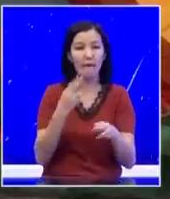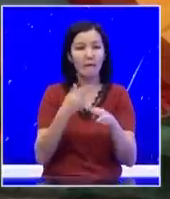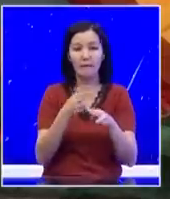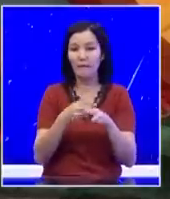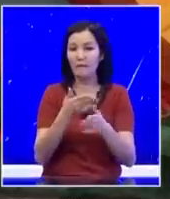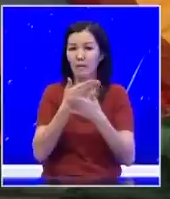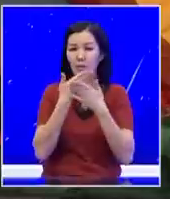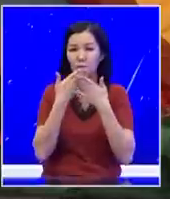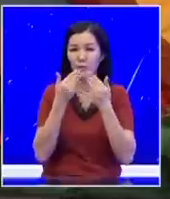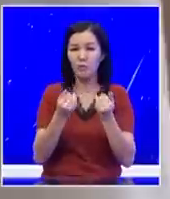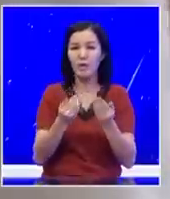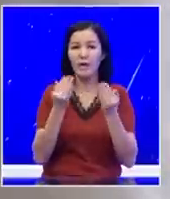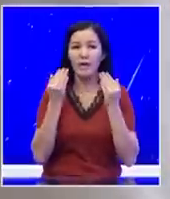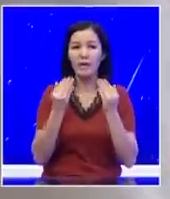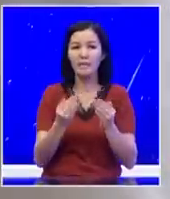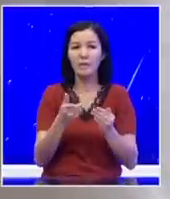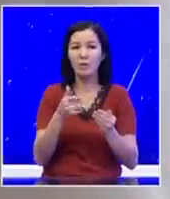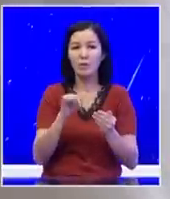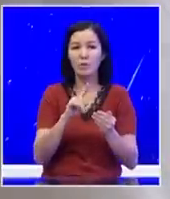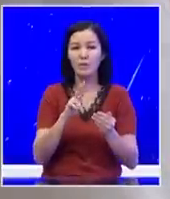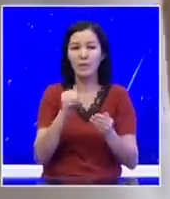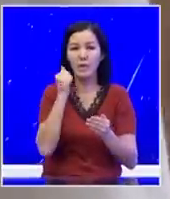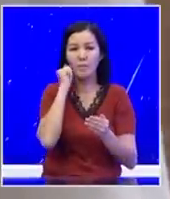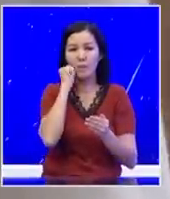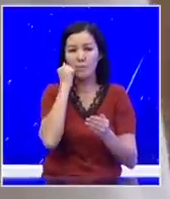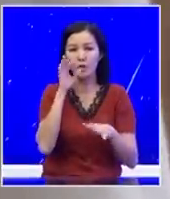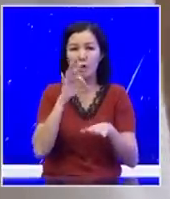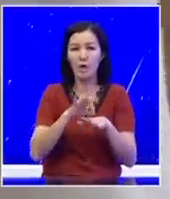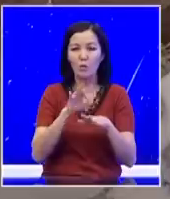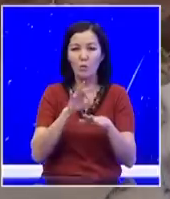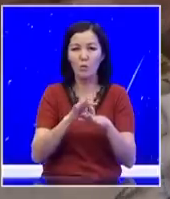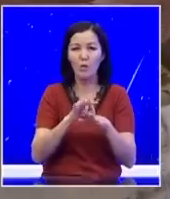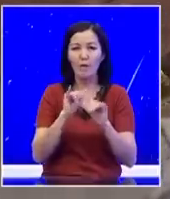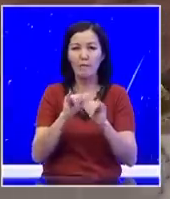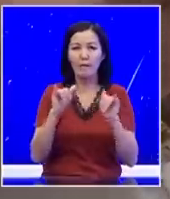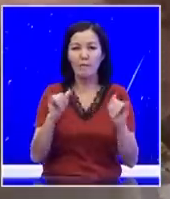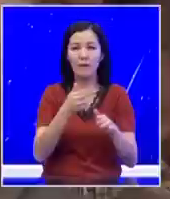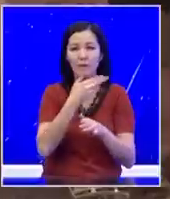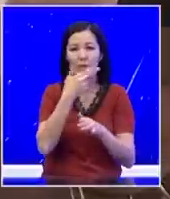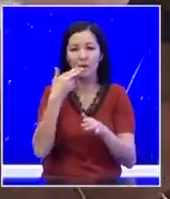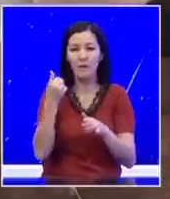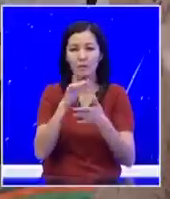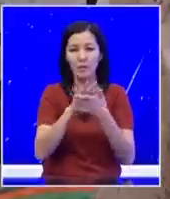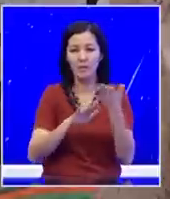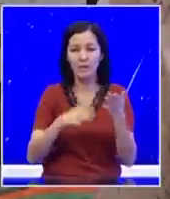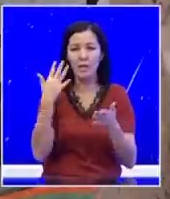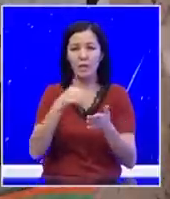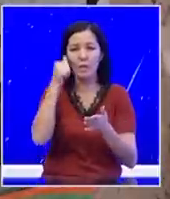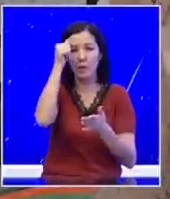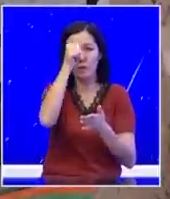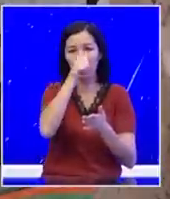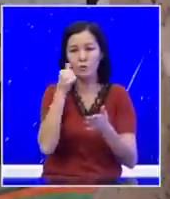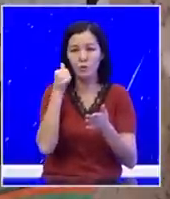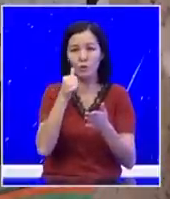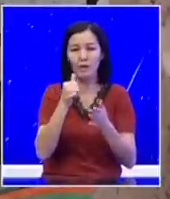емес. 80-нің сеңгірінен асқан Гүлзихан әжейде қауіпті дерт тараған шақта оразасын тәрк етпет. 50 жылдан астам уақыт